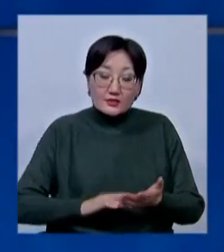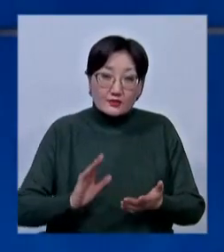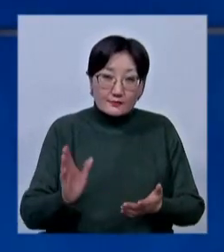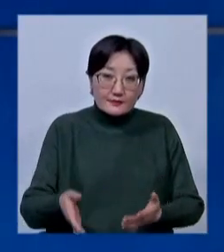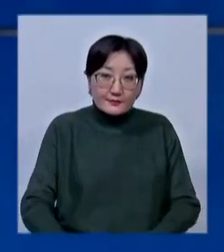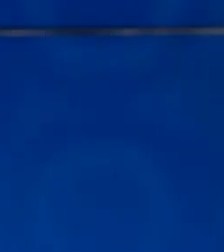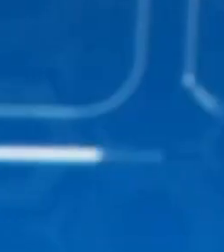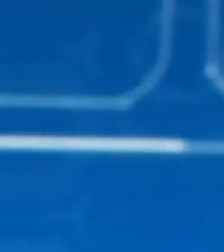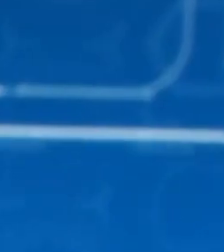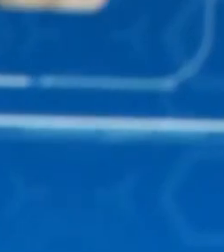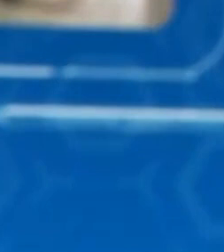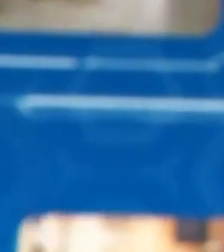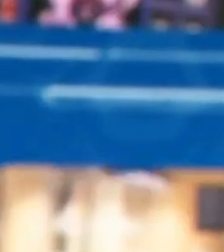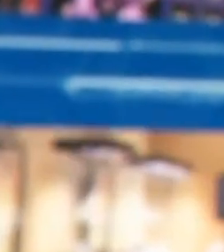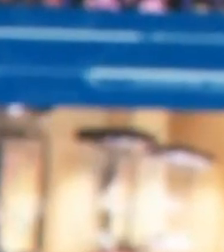жалғастырамыз.